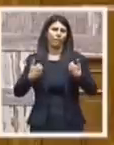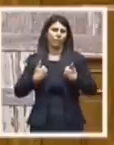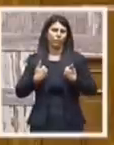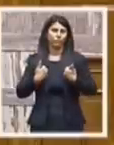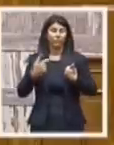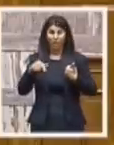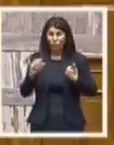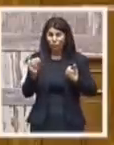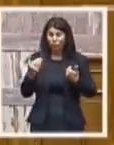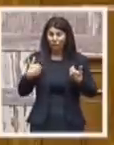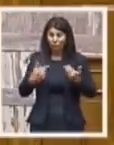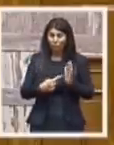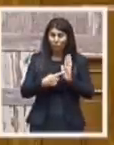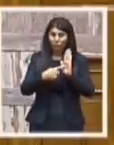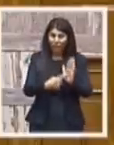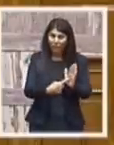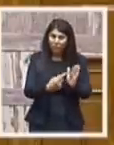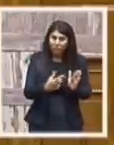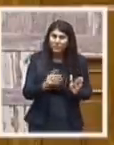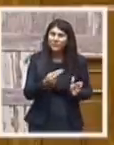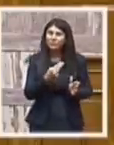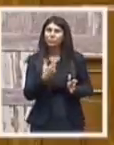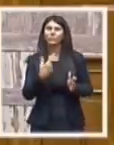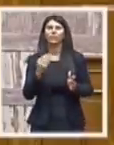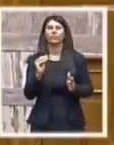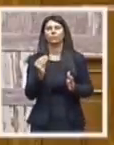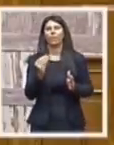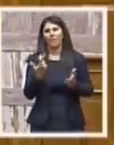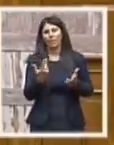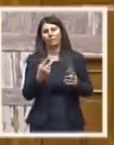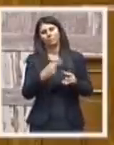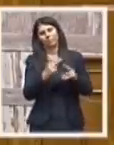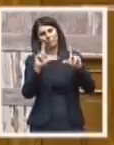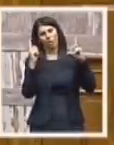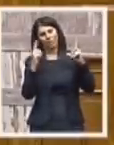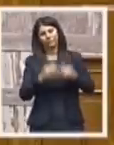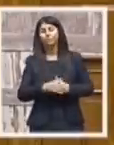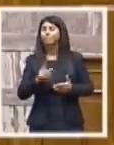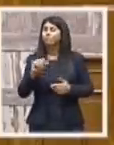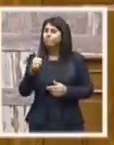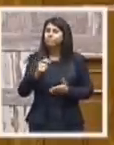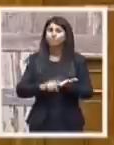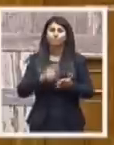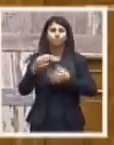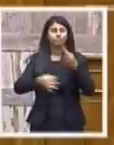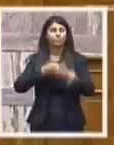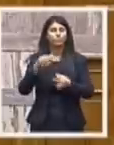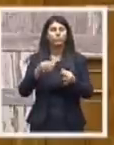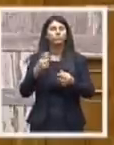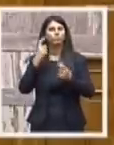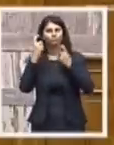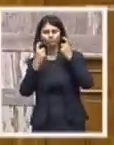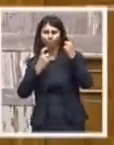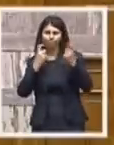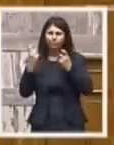αναδεικνύει το λίκνο της δημοκρατίας στη χώρα μας. Αρχικά, αξίζει να αναφερθούμε στις ανησυχίες και τους προκλημασμούς γύρω από